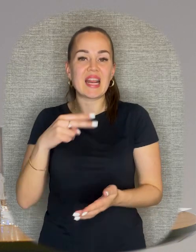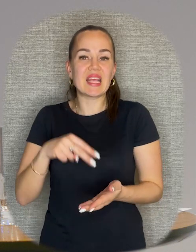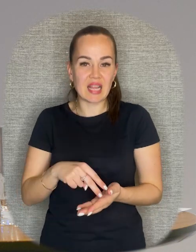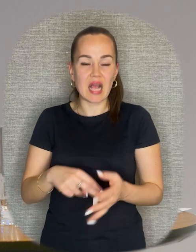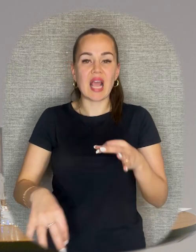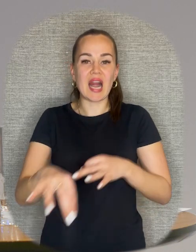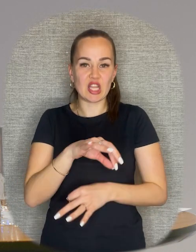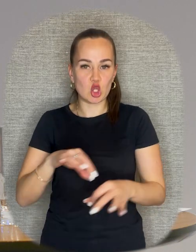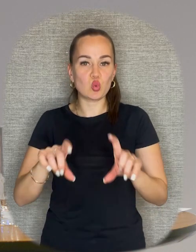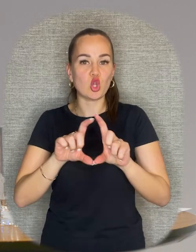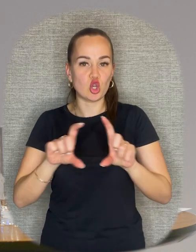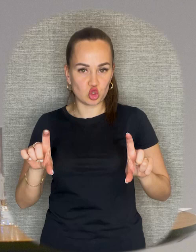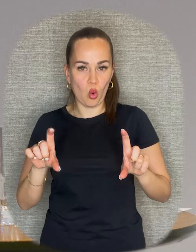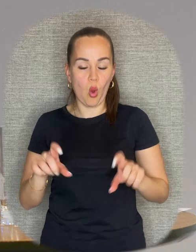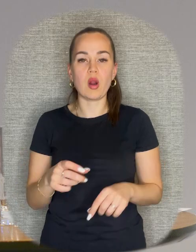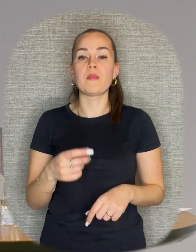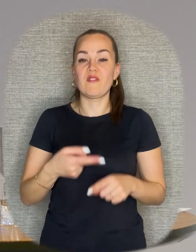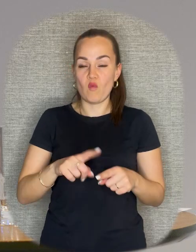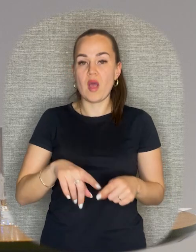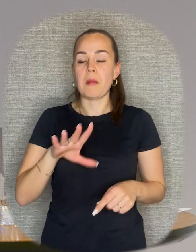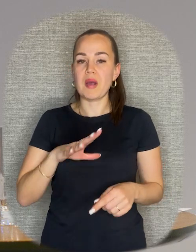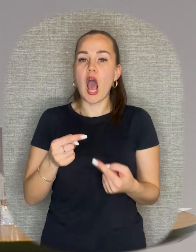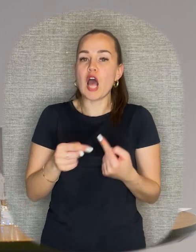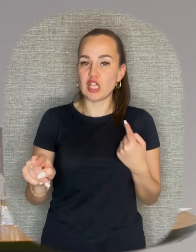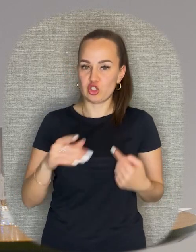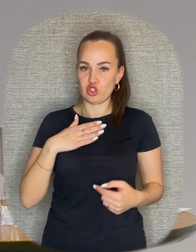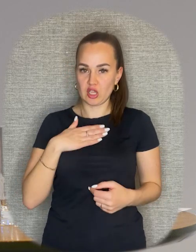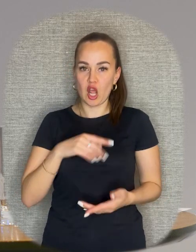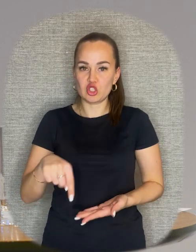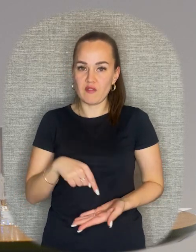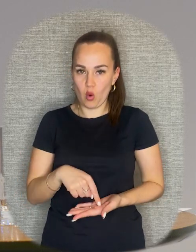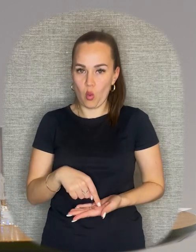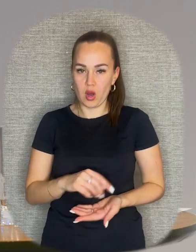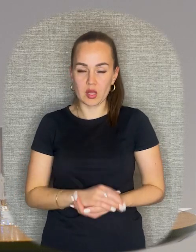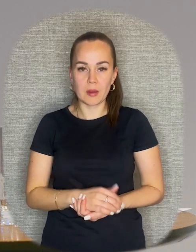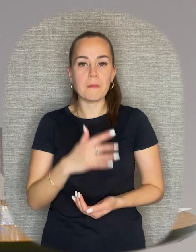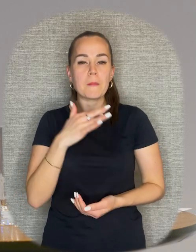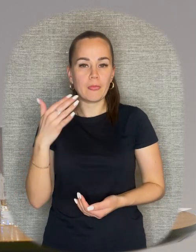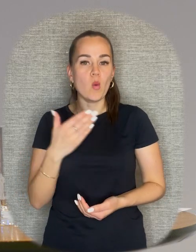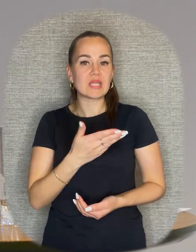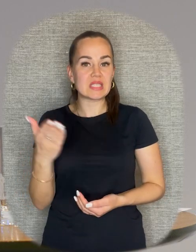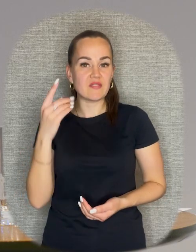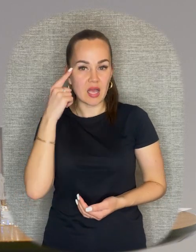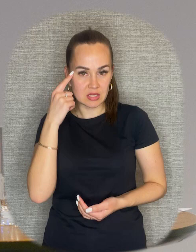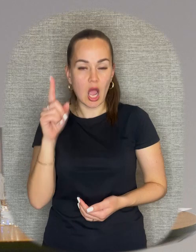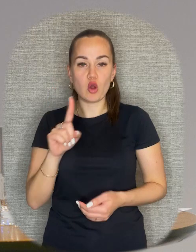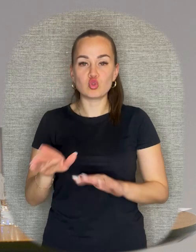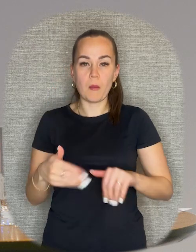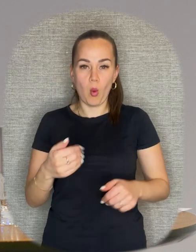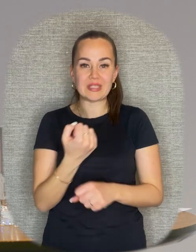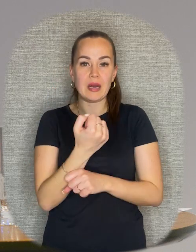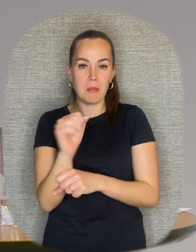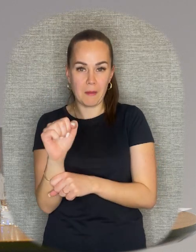Ленинградской архитектурной школы в этом тоже было отличие нашего города э многие из вас знают